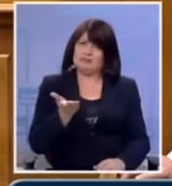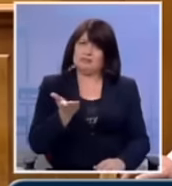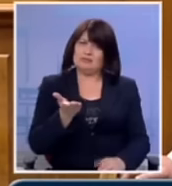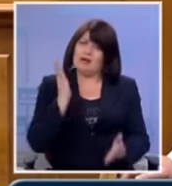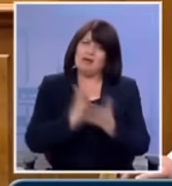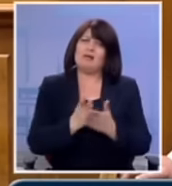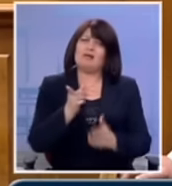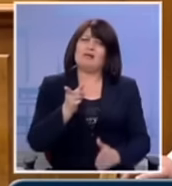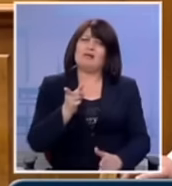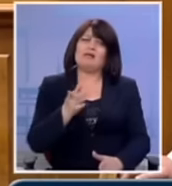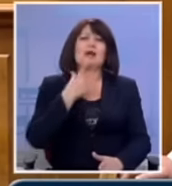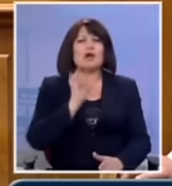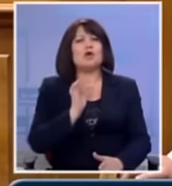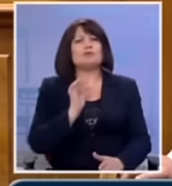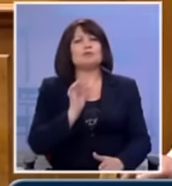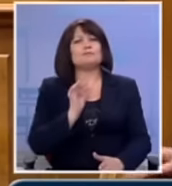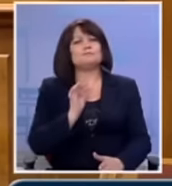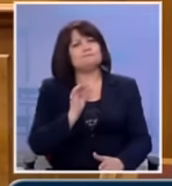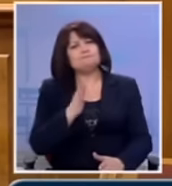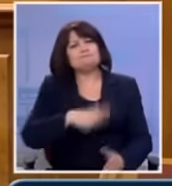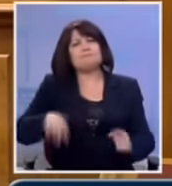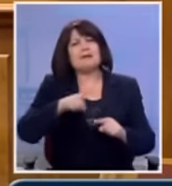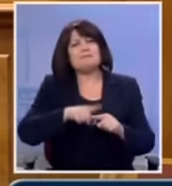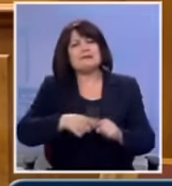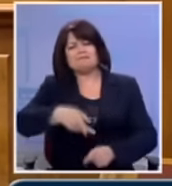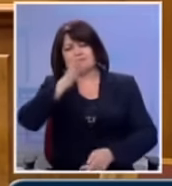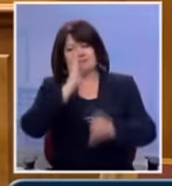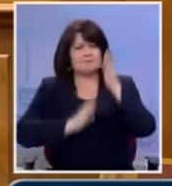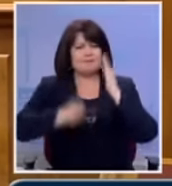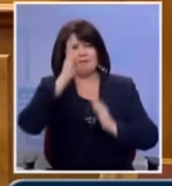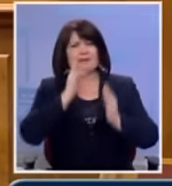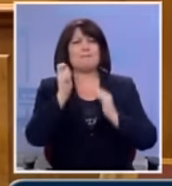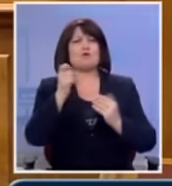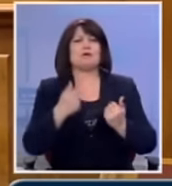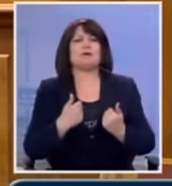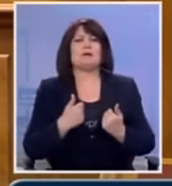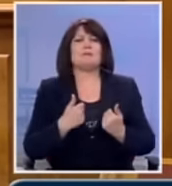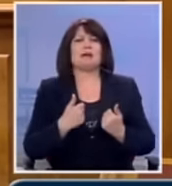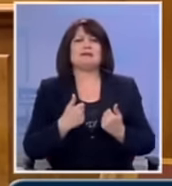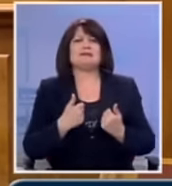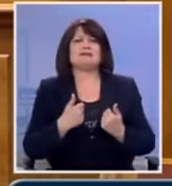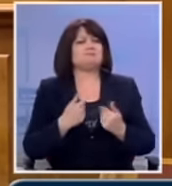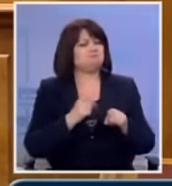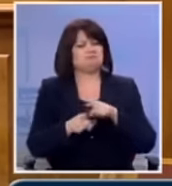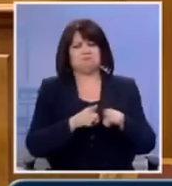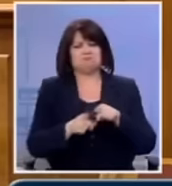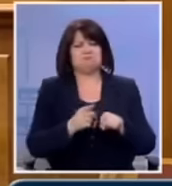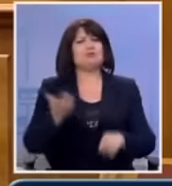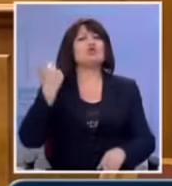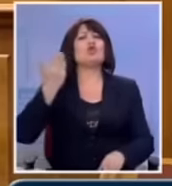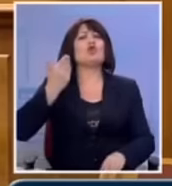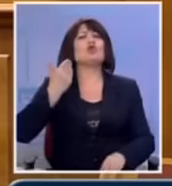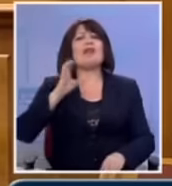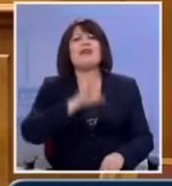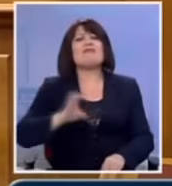να γονατίσουν ένα ολόκληρο λαό και μια κυβέρνηση σε μια πολιτική που δεν έχει καμία σχέση με τις ιδρυτικές αξίες